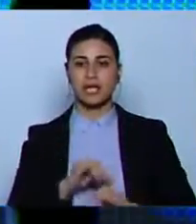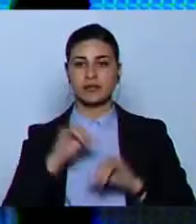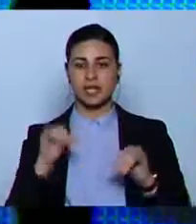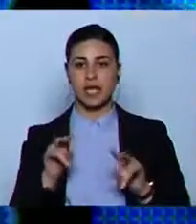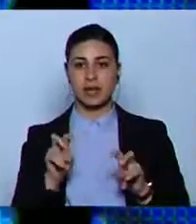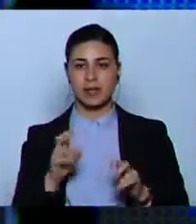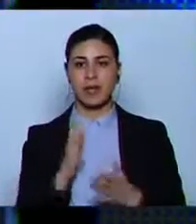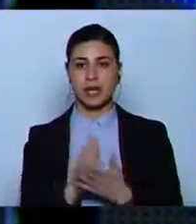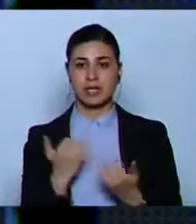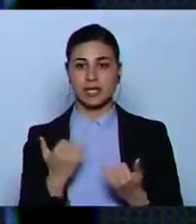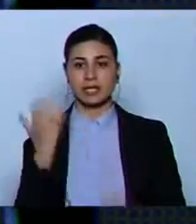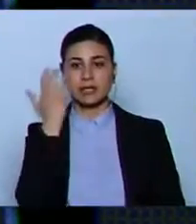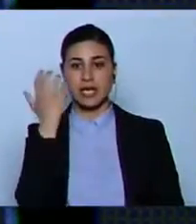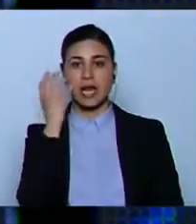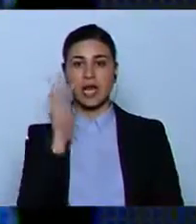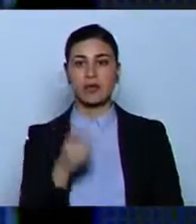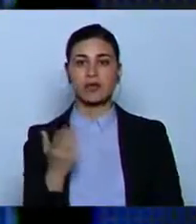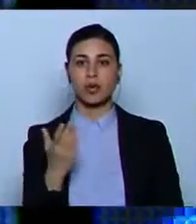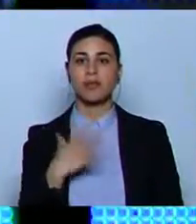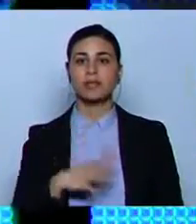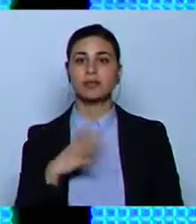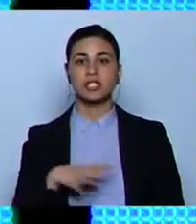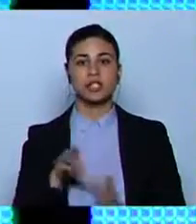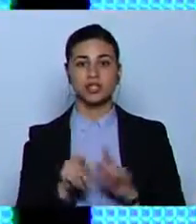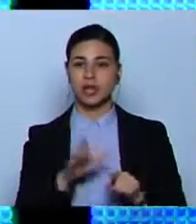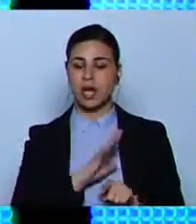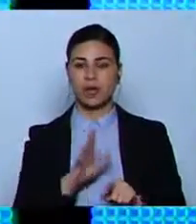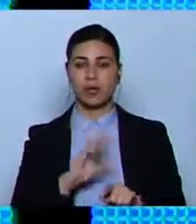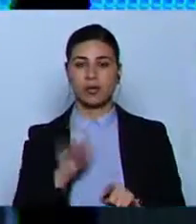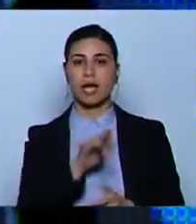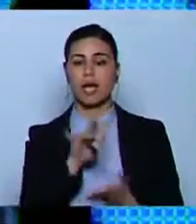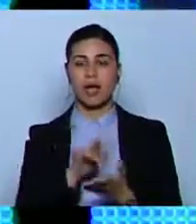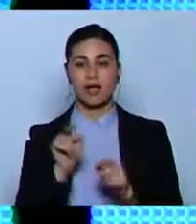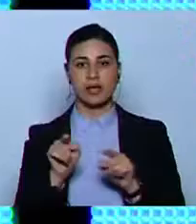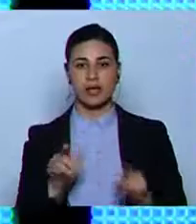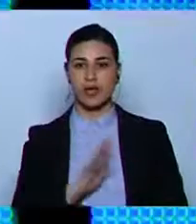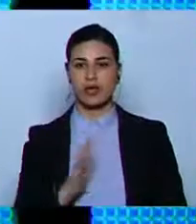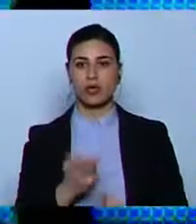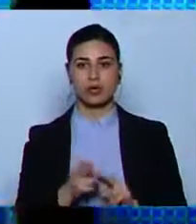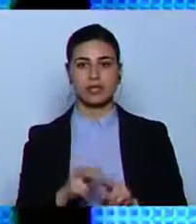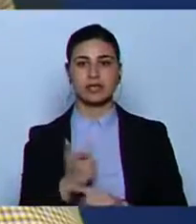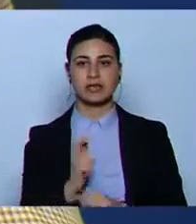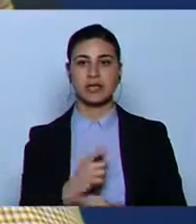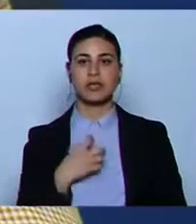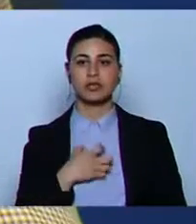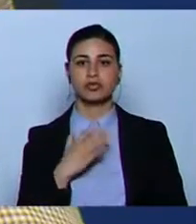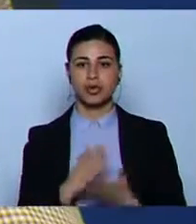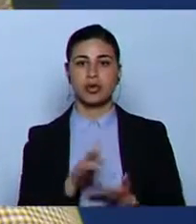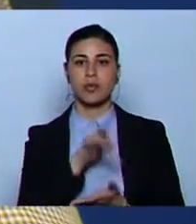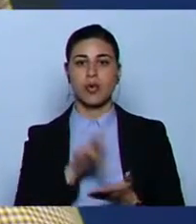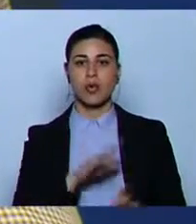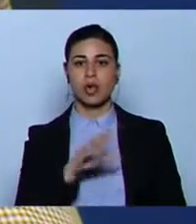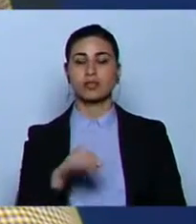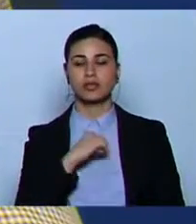გეგმა გება დღეს თელავს, რომელიც საერთოდ თბილისს არ აქვს და არც ერთ ქალაქს არ აქვს. ეს არის ძალიან მნიშვნელოვანი, რომელშიც მოქალაქეები,